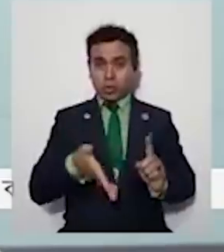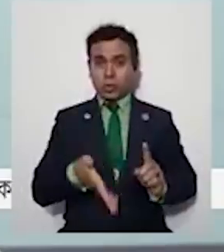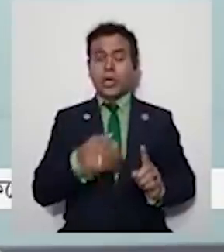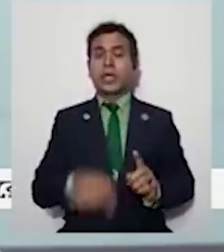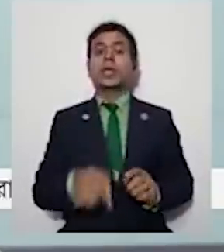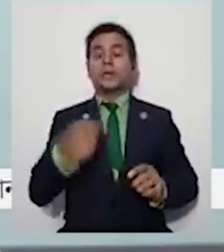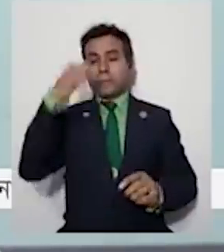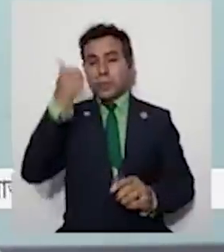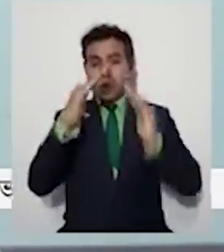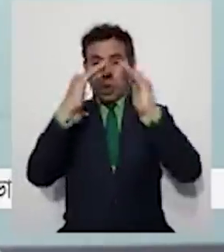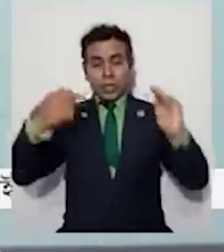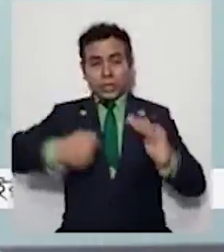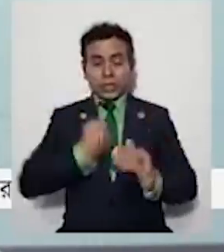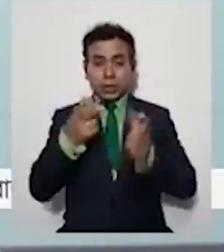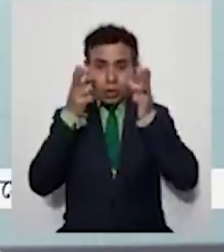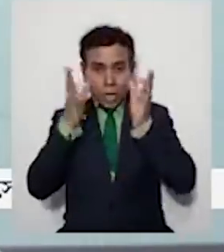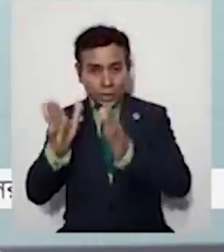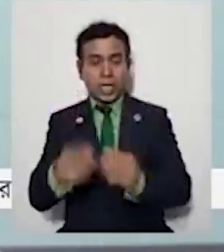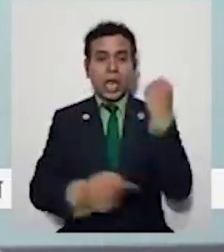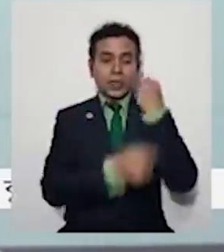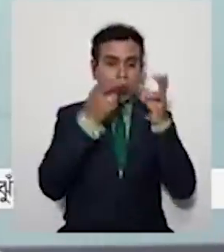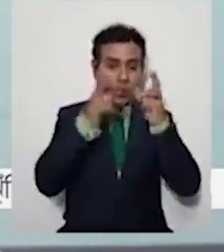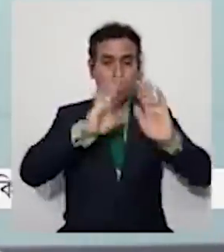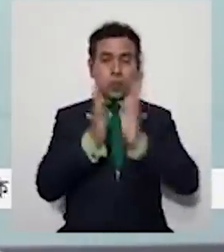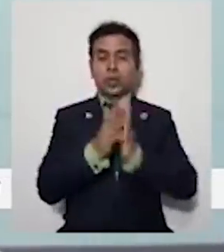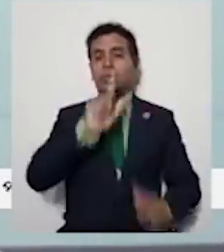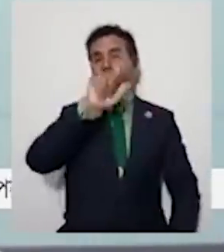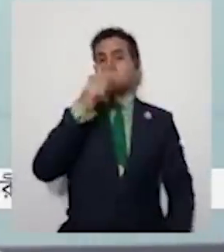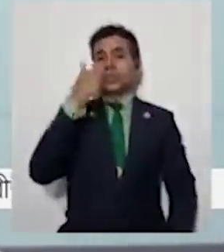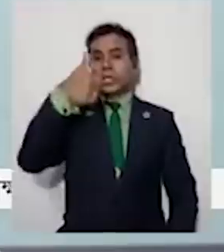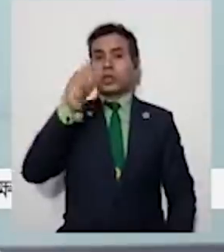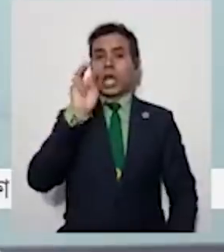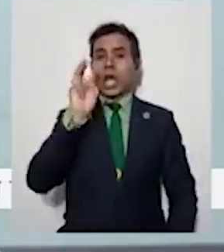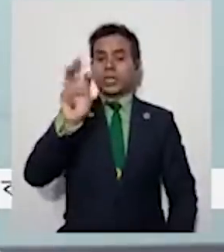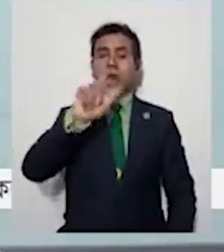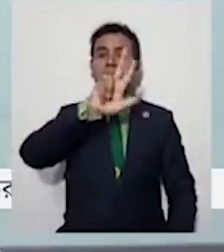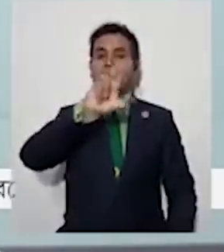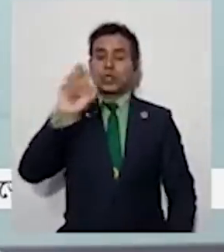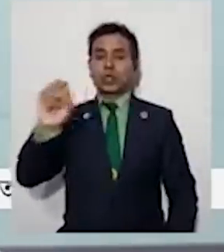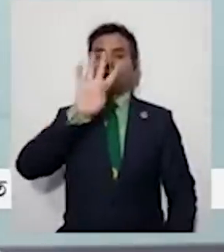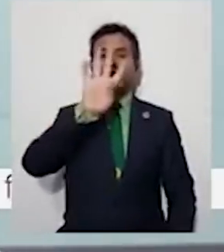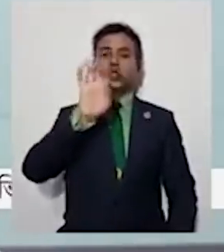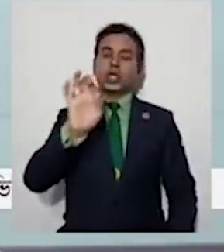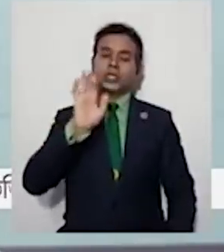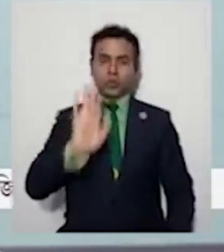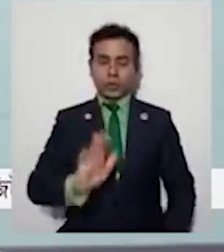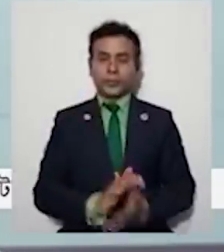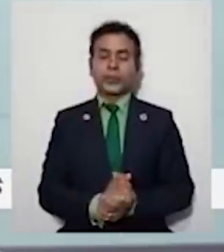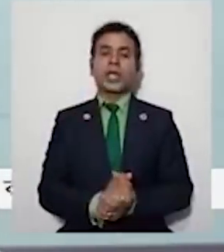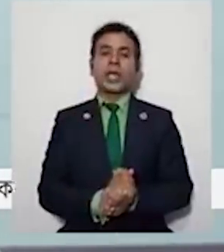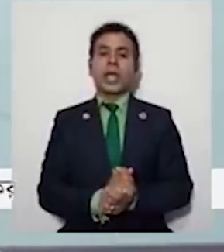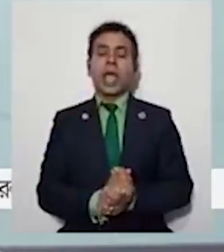76,840 জন। আমি এখানে আরেকটু দুঃখিত আরেকটু সংশোধন বলি, যে হোম এবং প্রাতিষ্ঠানিক কোয়ারেন্টাইন মিলে